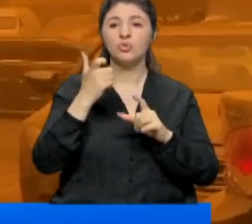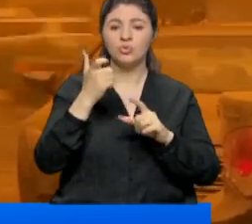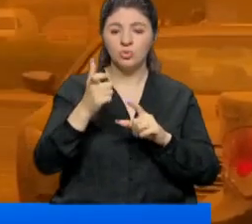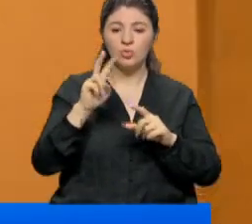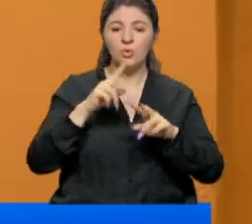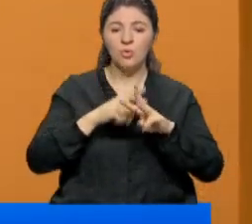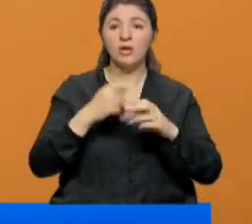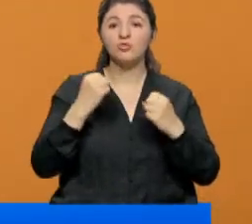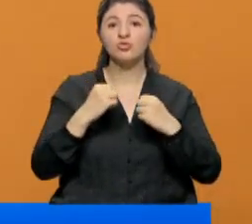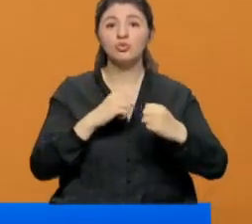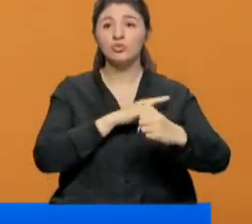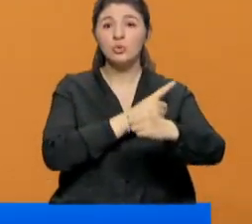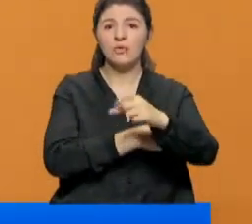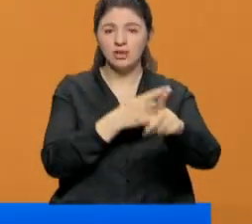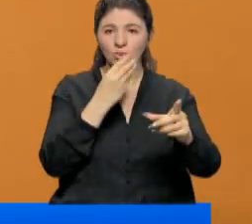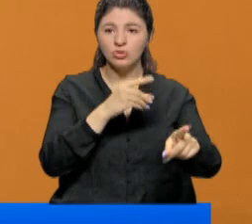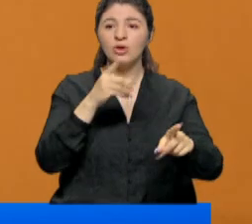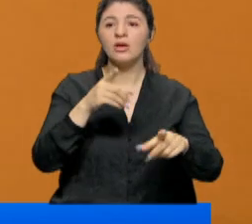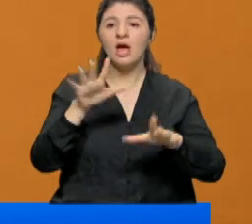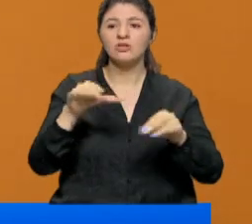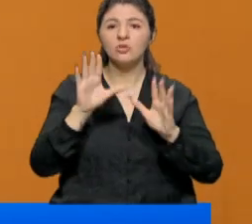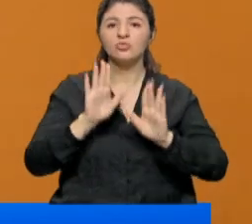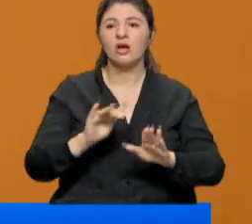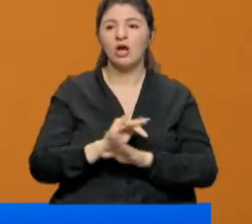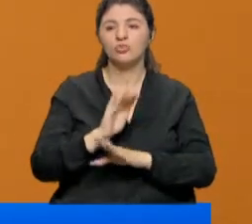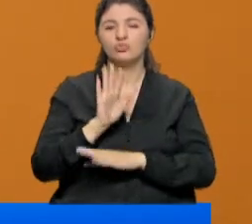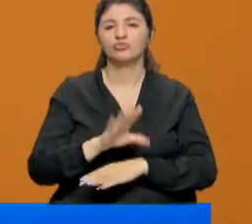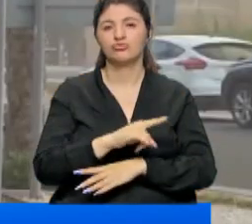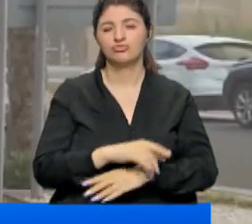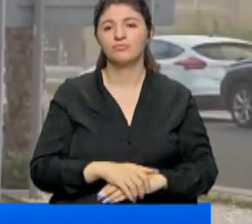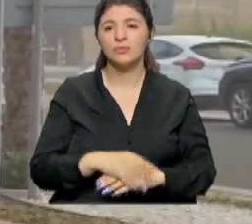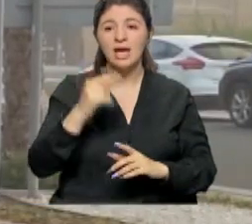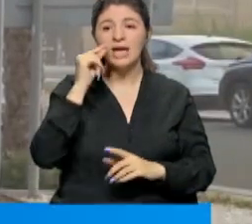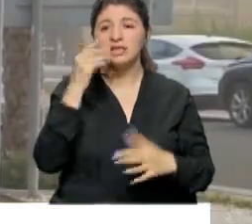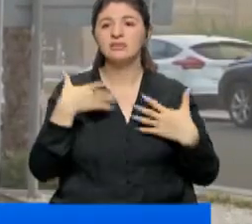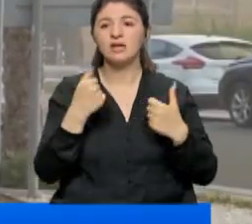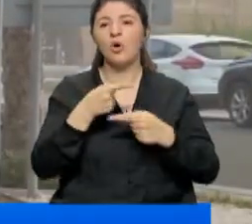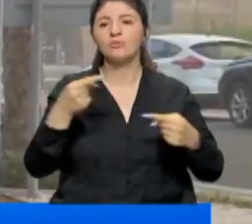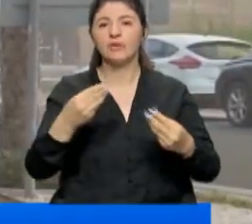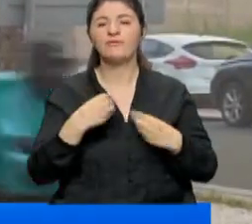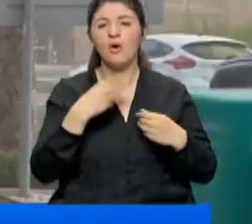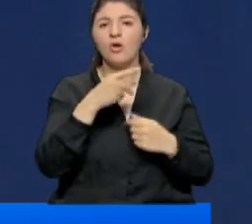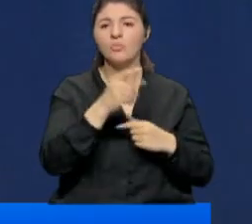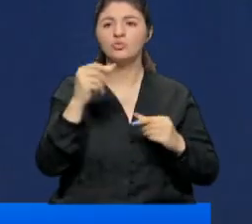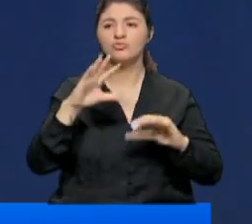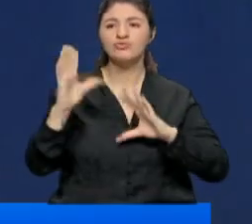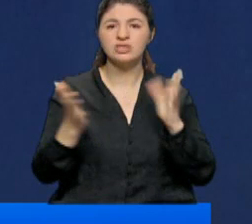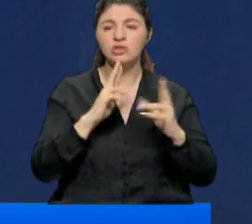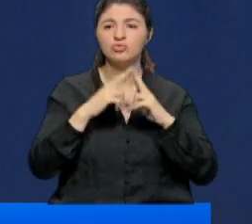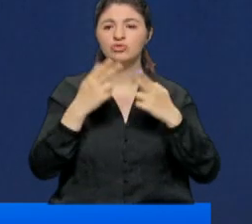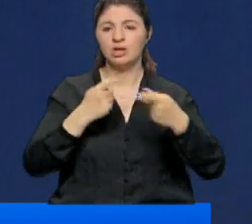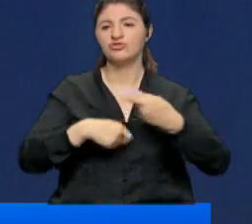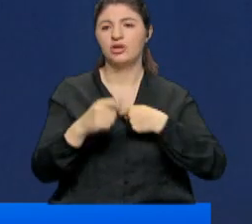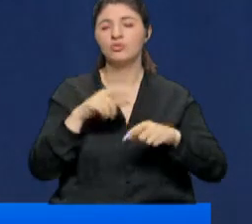gökyüzünü turuncuya Bürüdü kuvvete Deniz trafiği durdu onu insan sağlığını olumsuz etkileyen Kum fırtınası